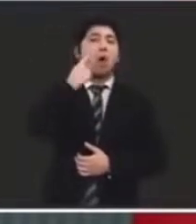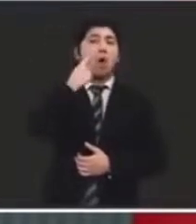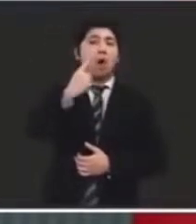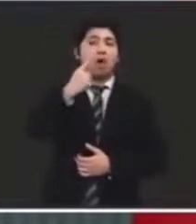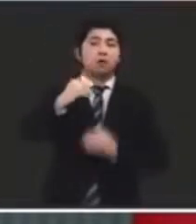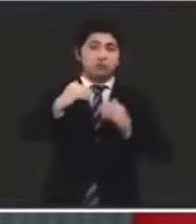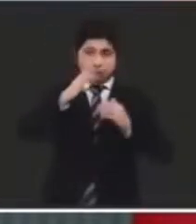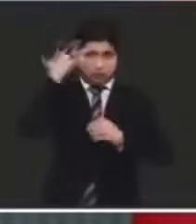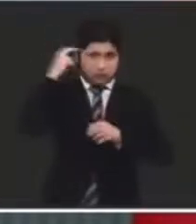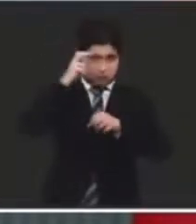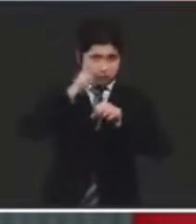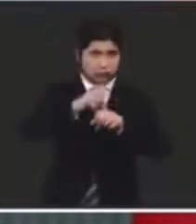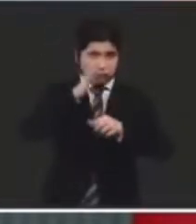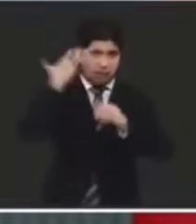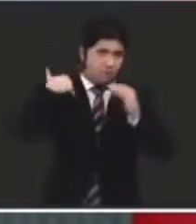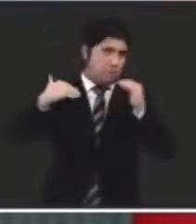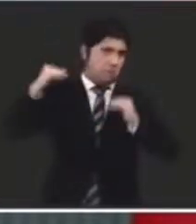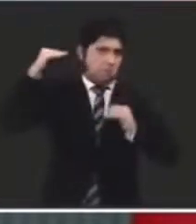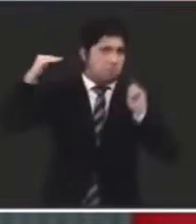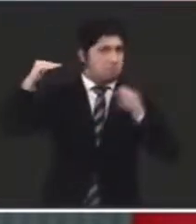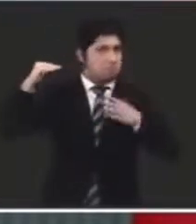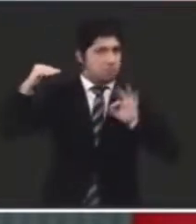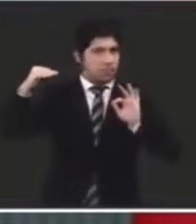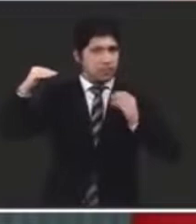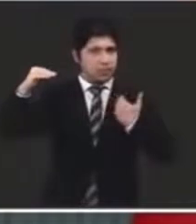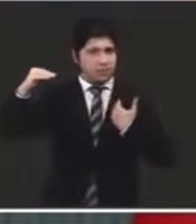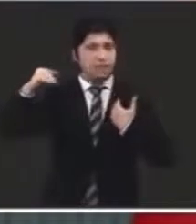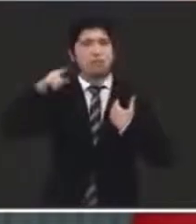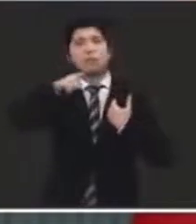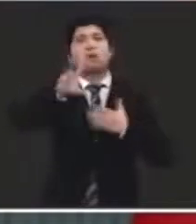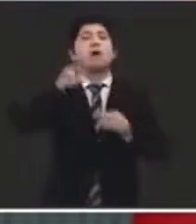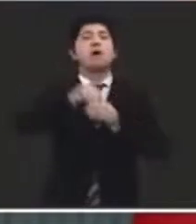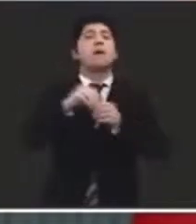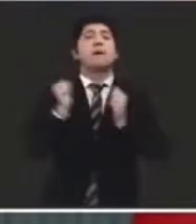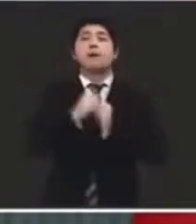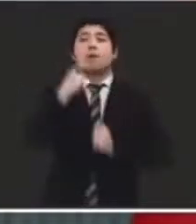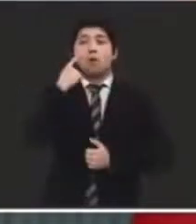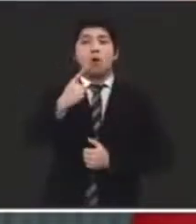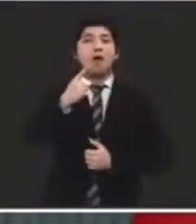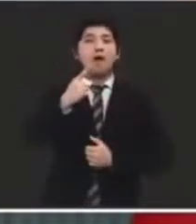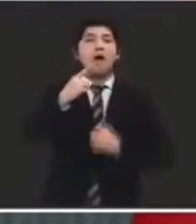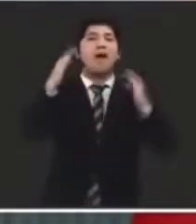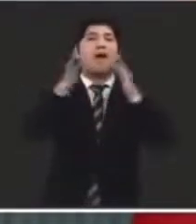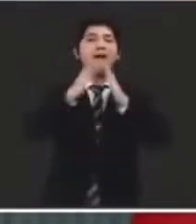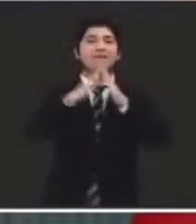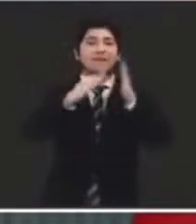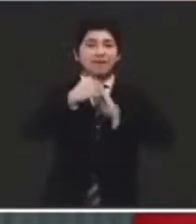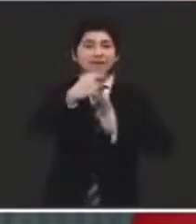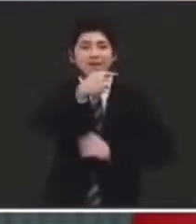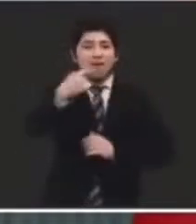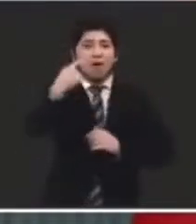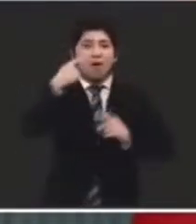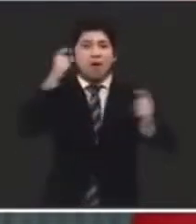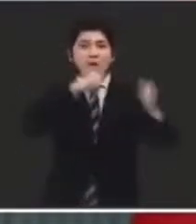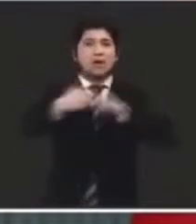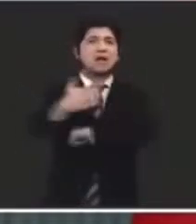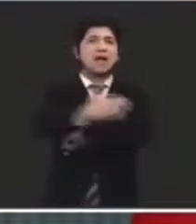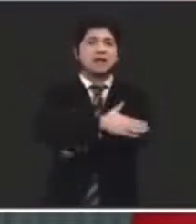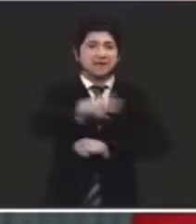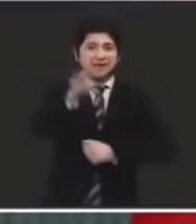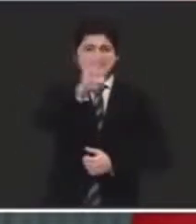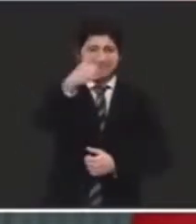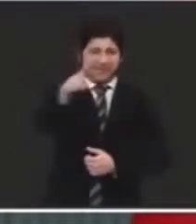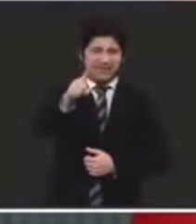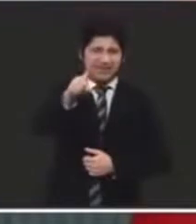hatırlayın çıkarmıştık Bu çerçevede prefabrik ev yapımı yardımını 40